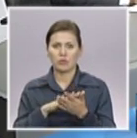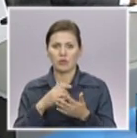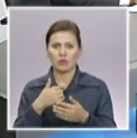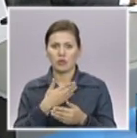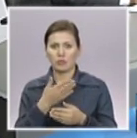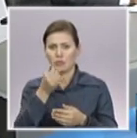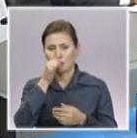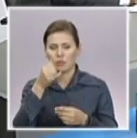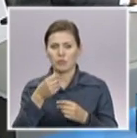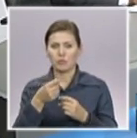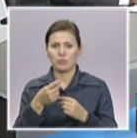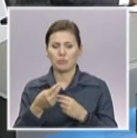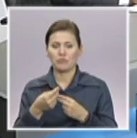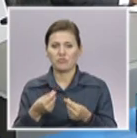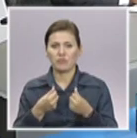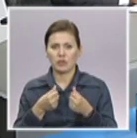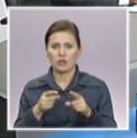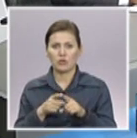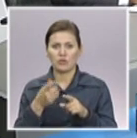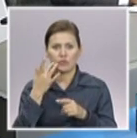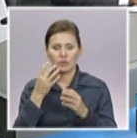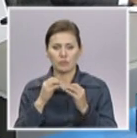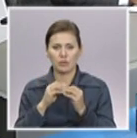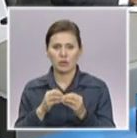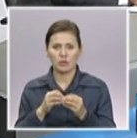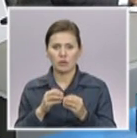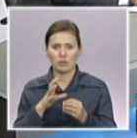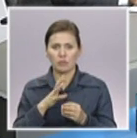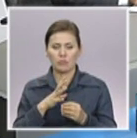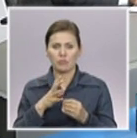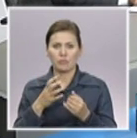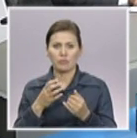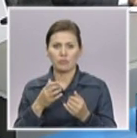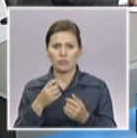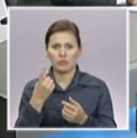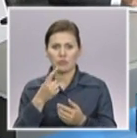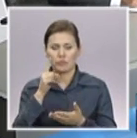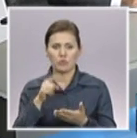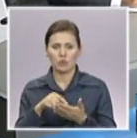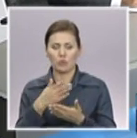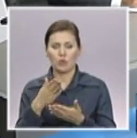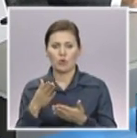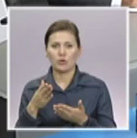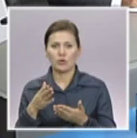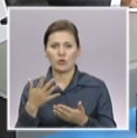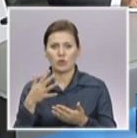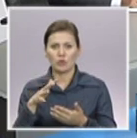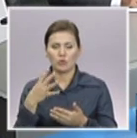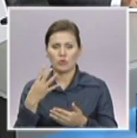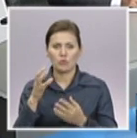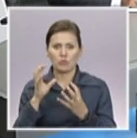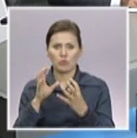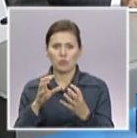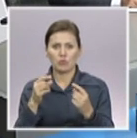дейді. Вот ылғи сондай жағдай, вот қонақтарымызға бірақ единственный сұрақ осы, 54-ші